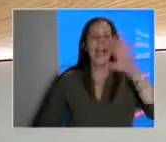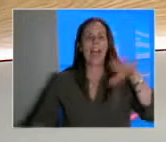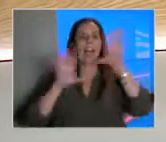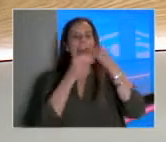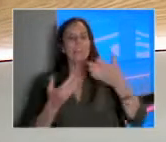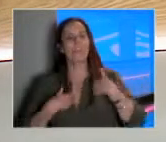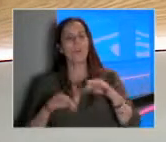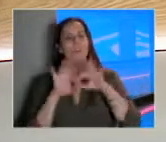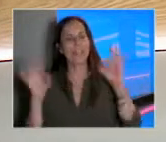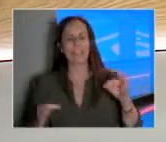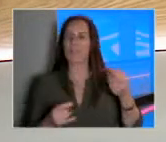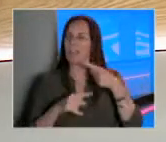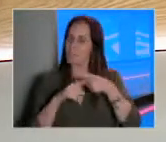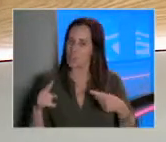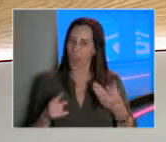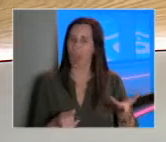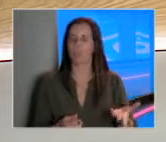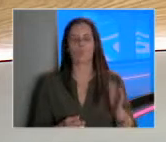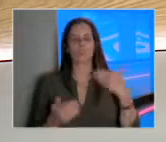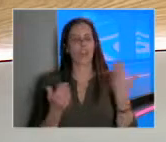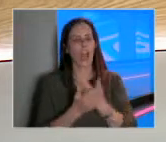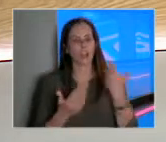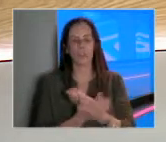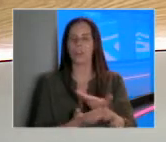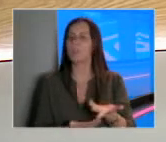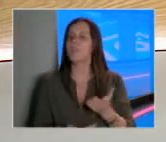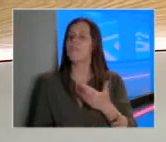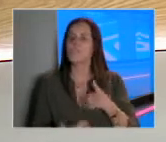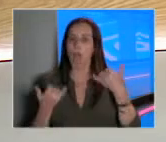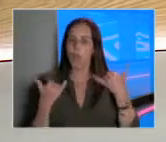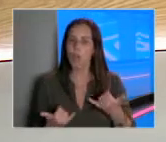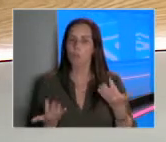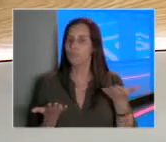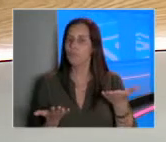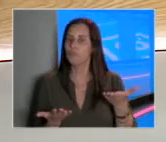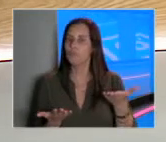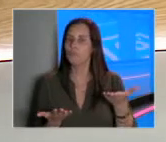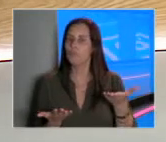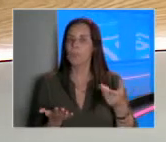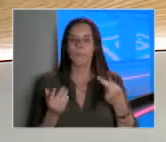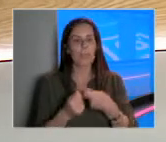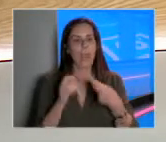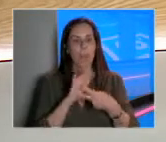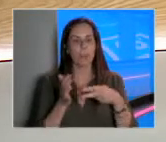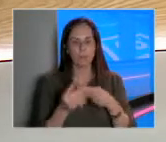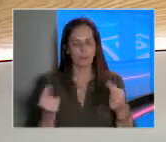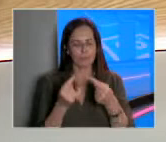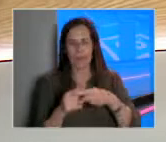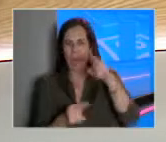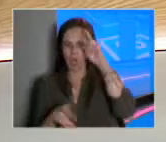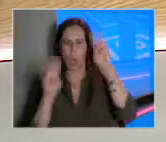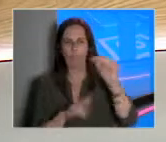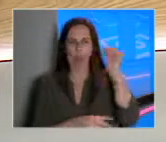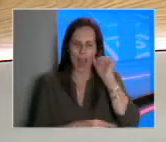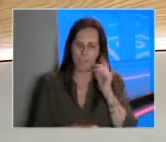כנסת, אנחנו מתחילים עם החצי שעה הנוספת שלנו של המהדורה, והכותרת שלנו הערב מגיעה מהזירה הפוליטית. החיכוכים בין הליכוד